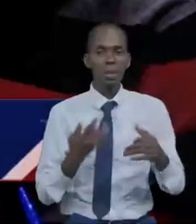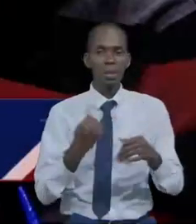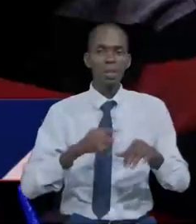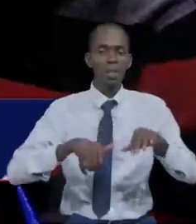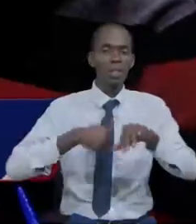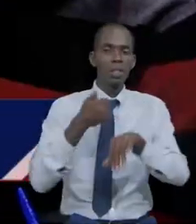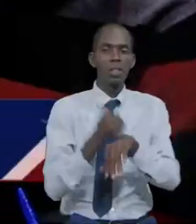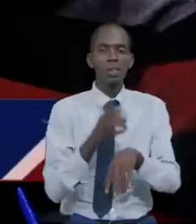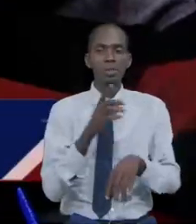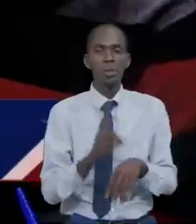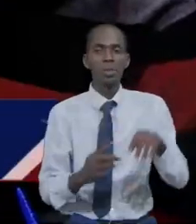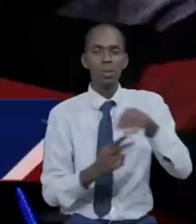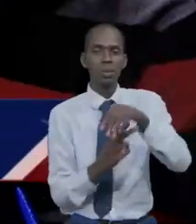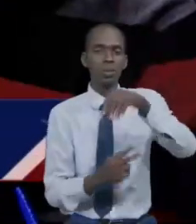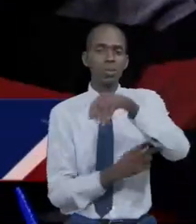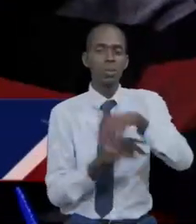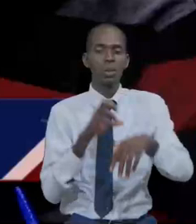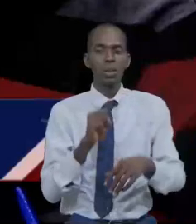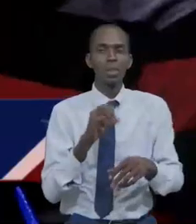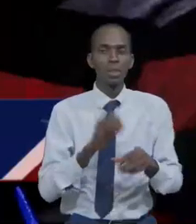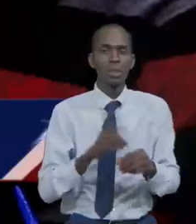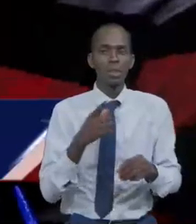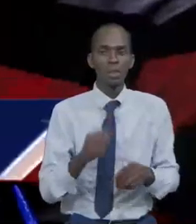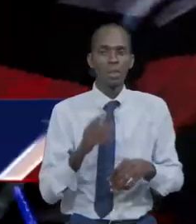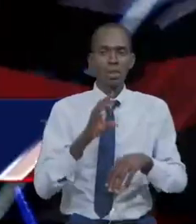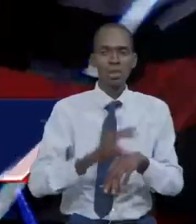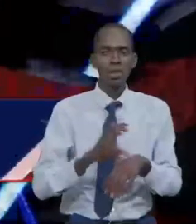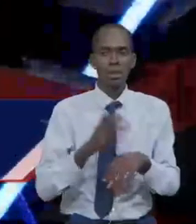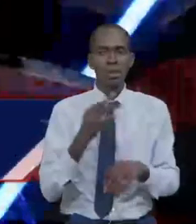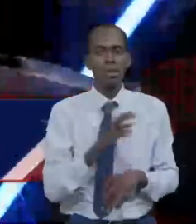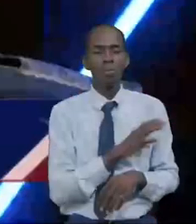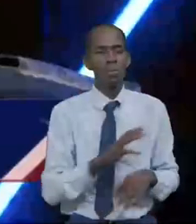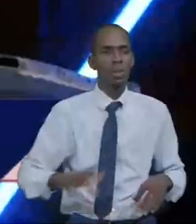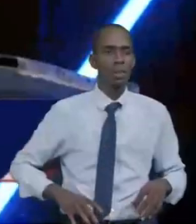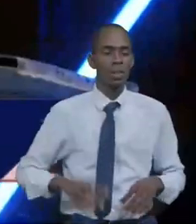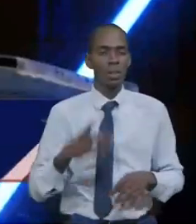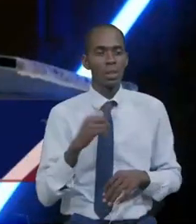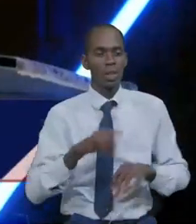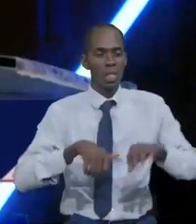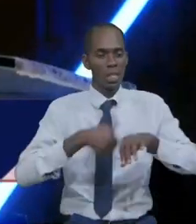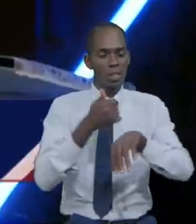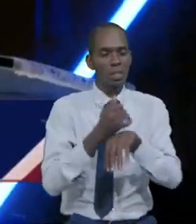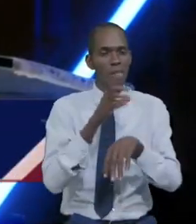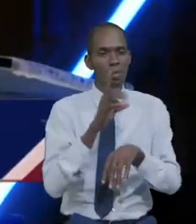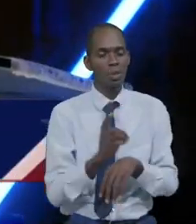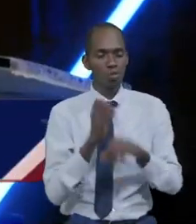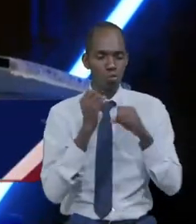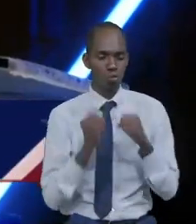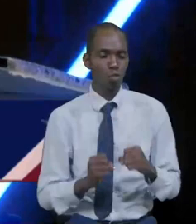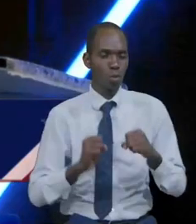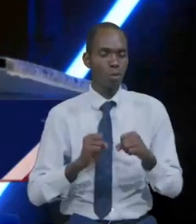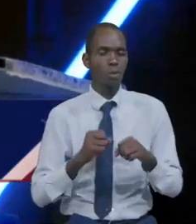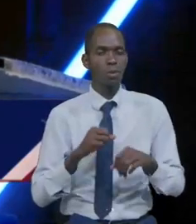c'est les colonnes établies dans l'Église de Christ. Les colonnes